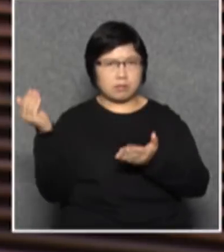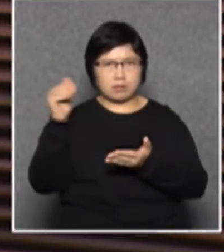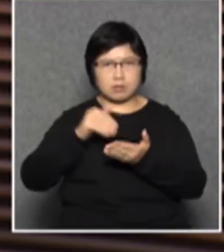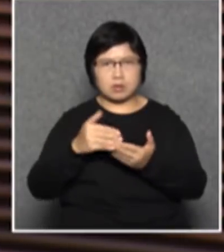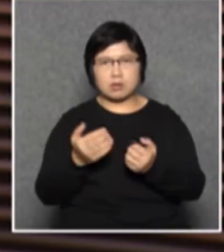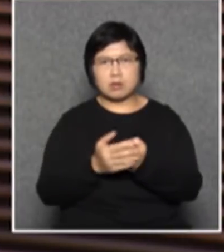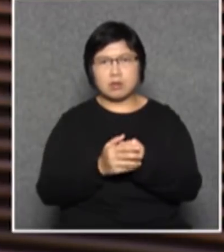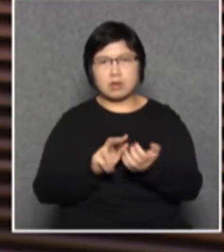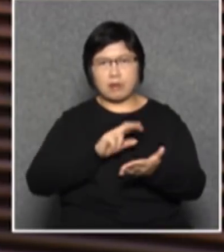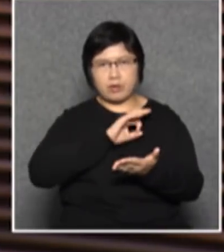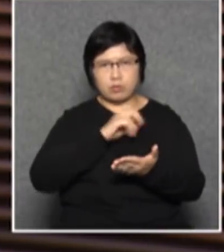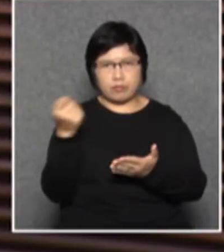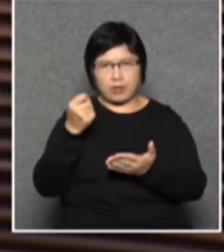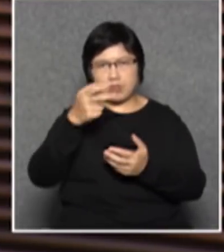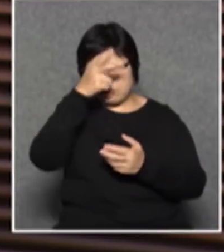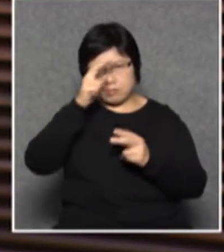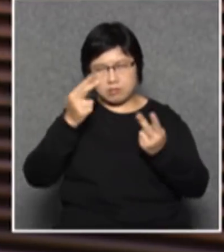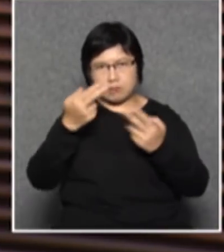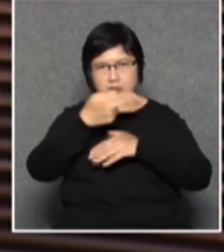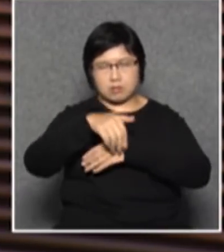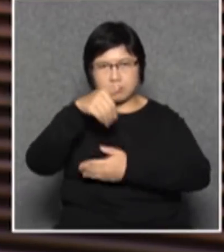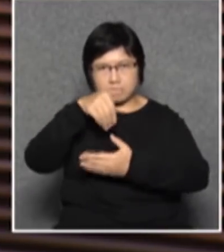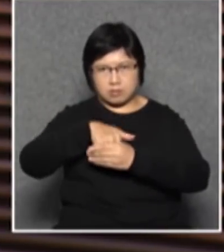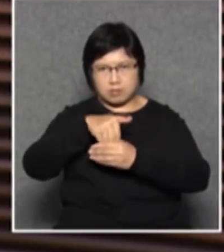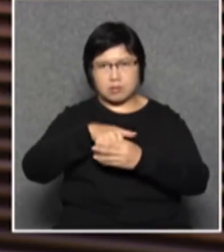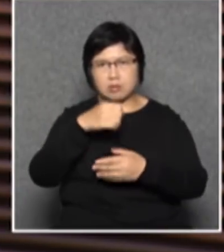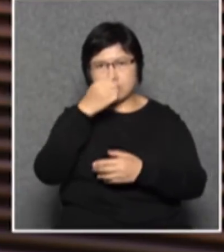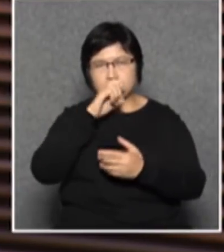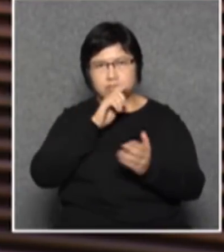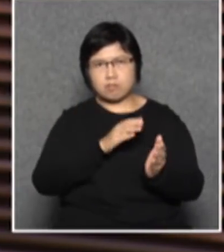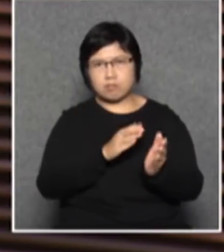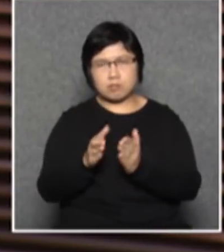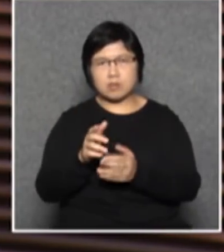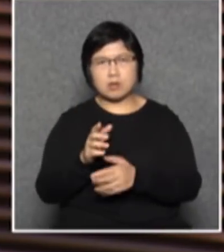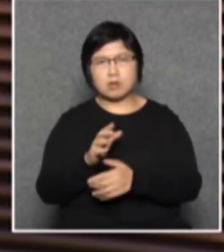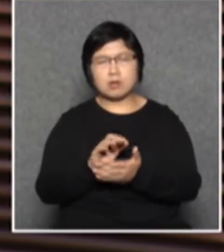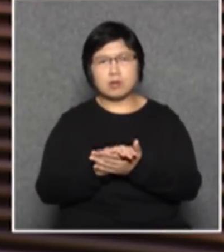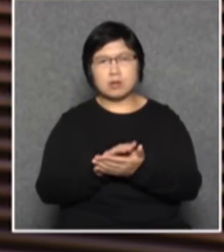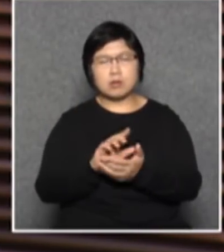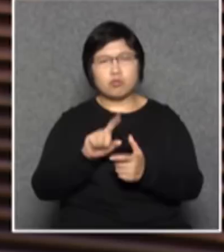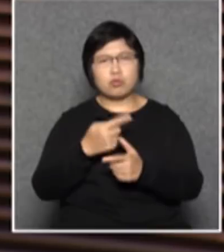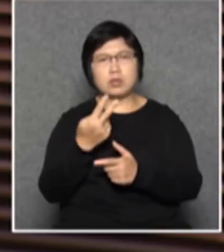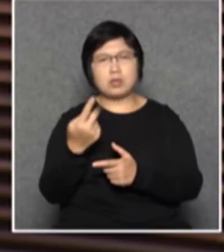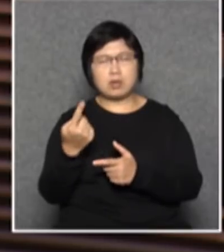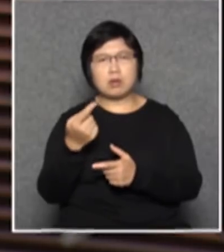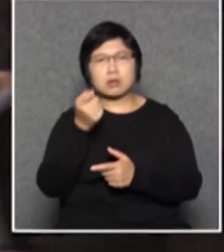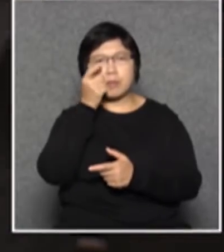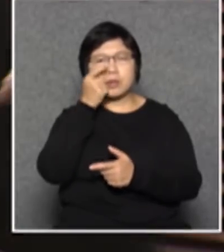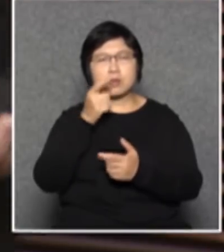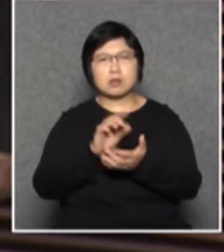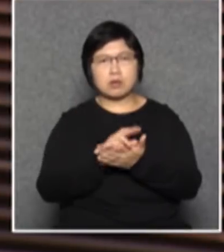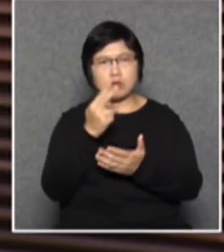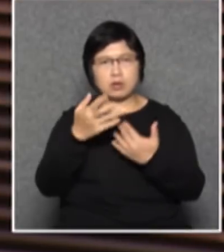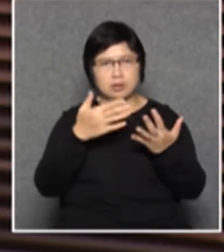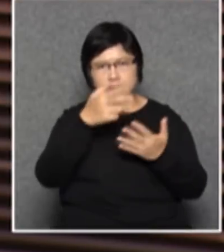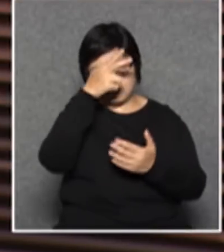會即將就政改方案表決。香港經歷了不平凡的20個月，兩輪的政改諮